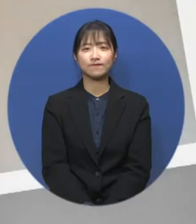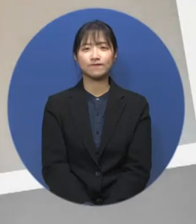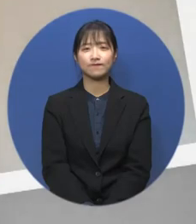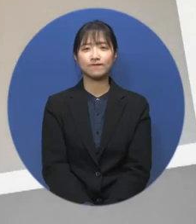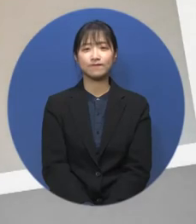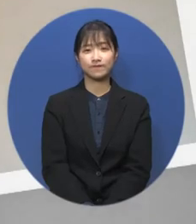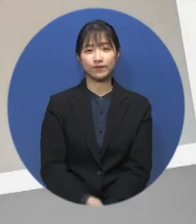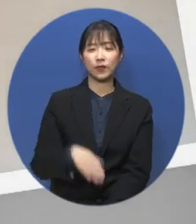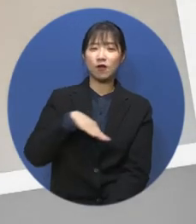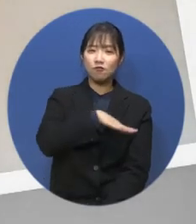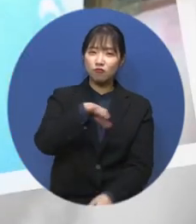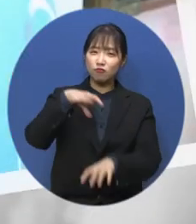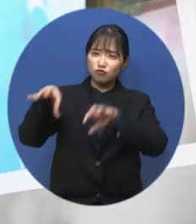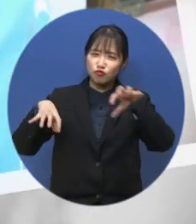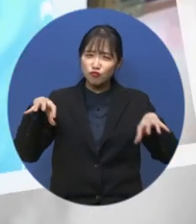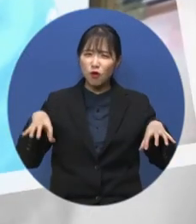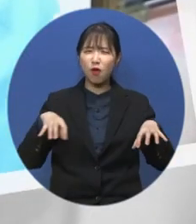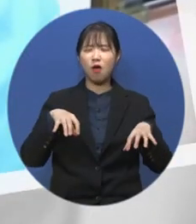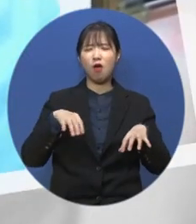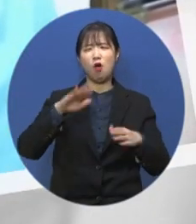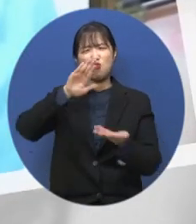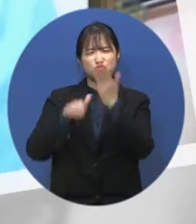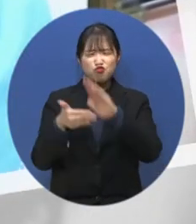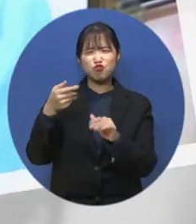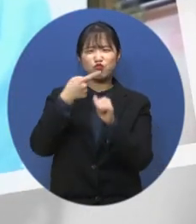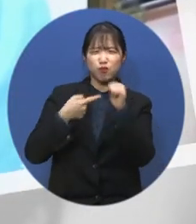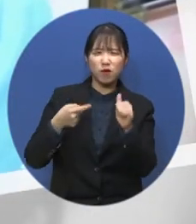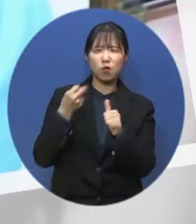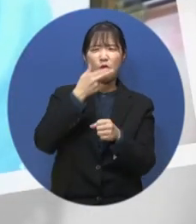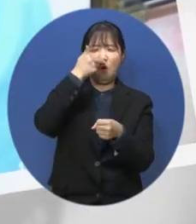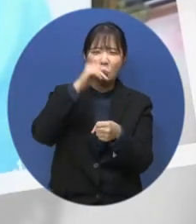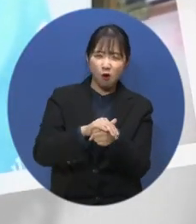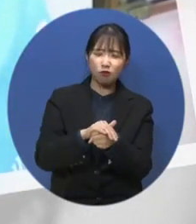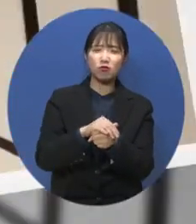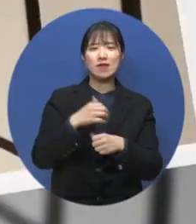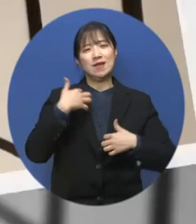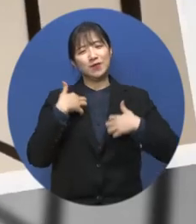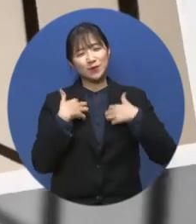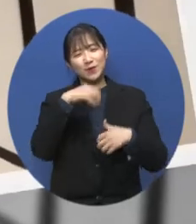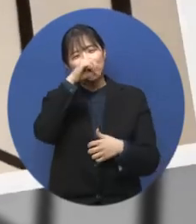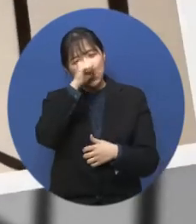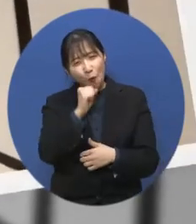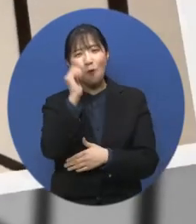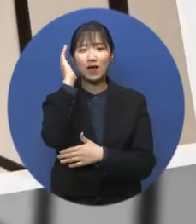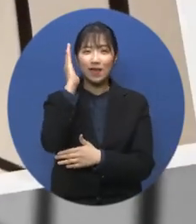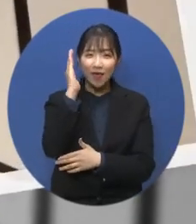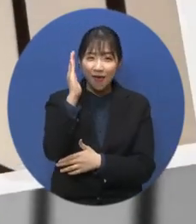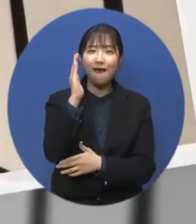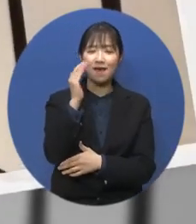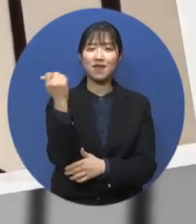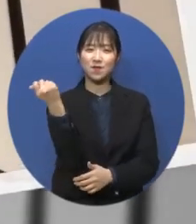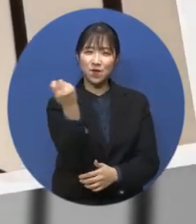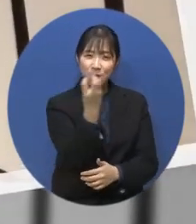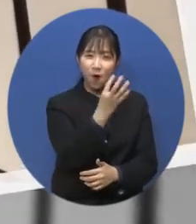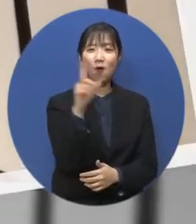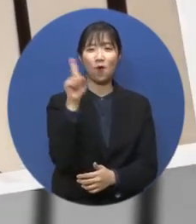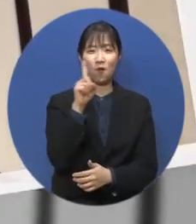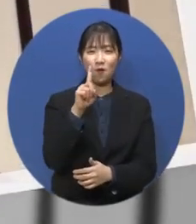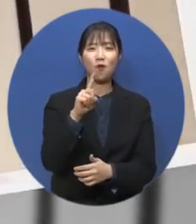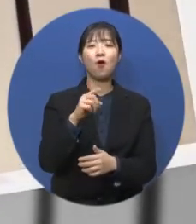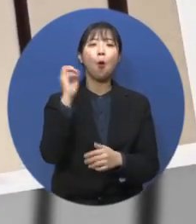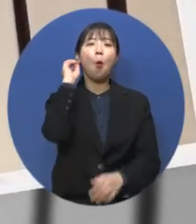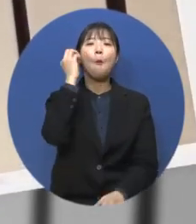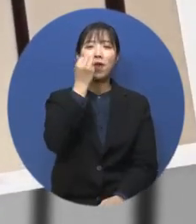우리 주변에서 일어나는 불공정한 사례부터 억울한 사연, 따뜻한 미담까지 장애인신문과